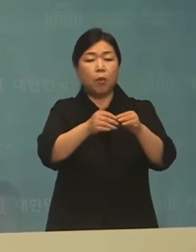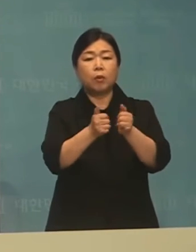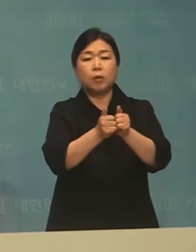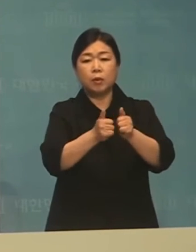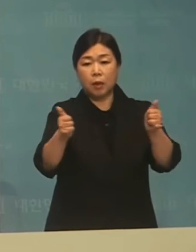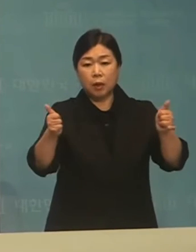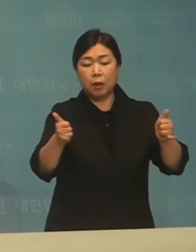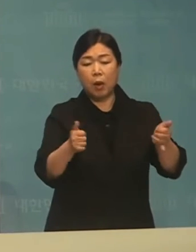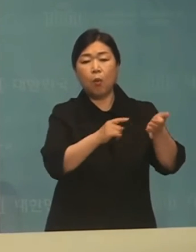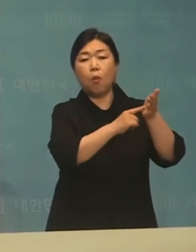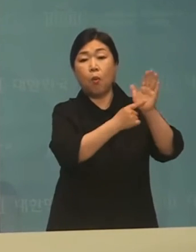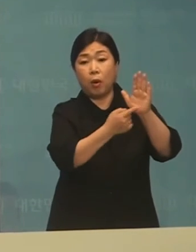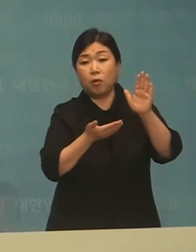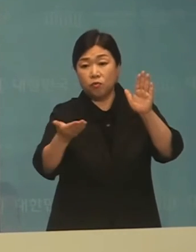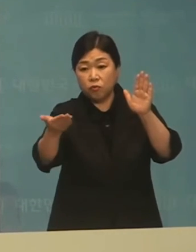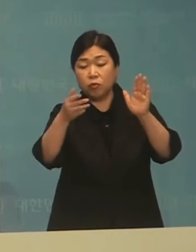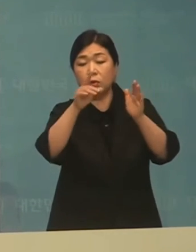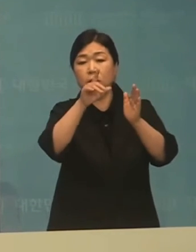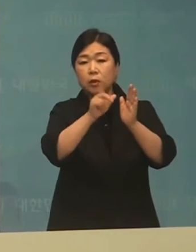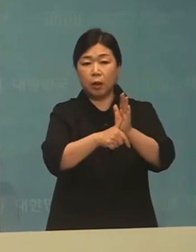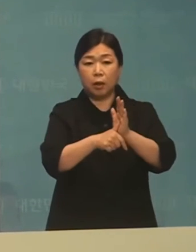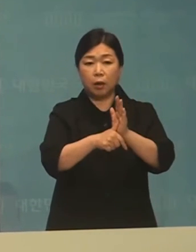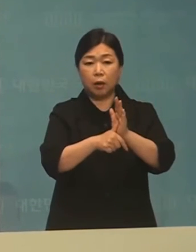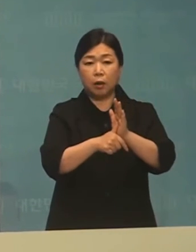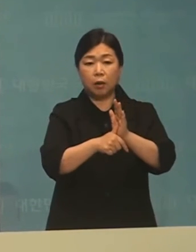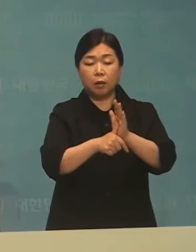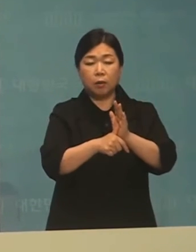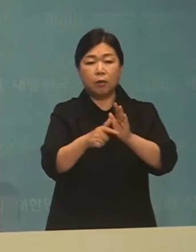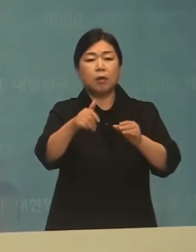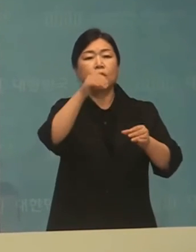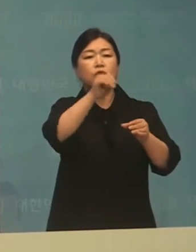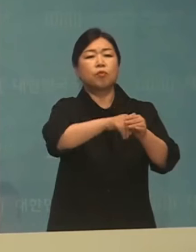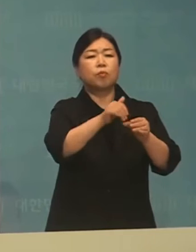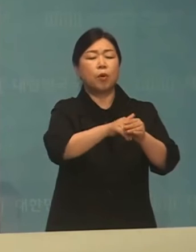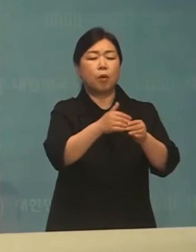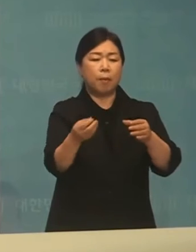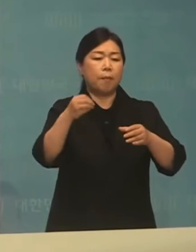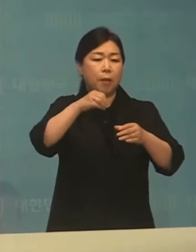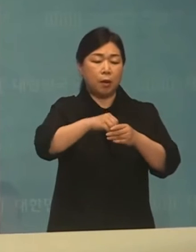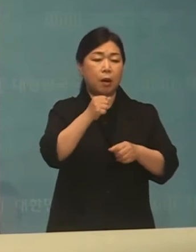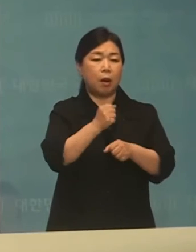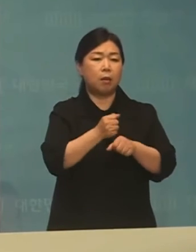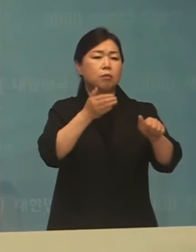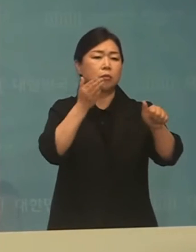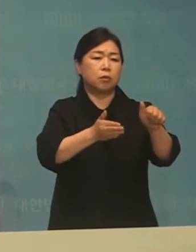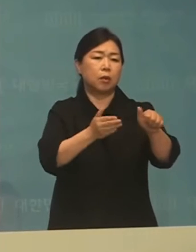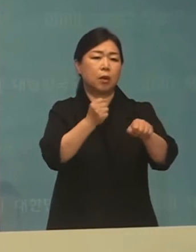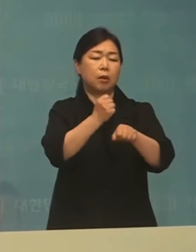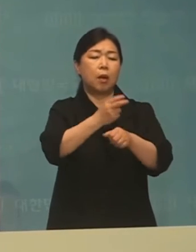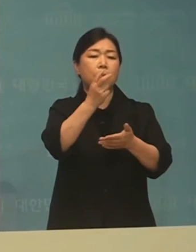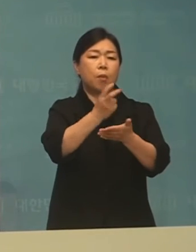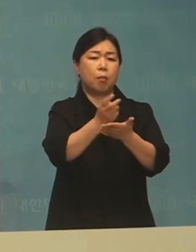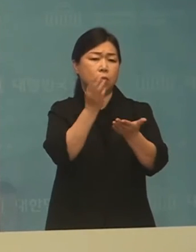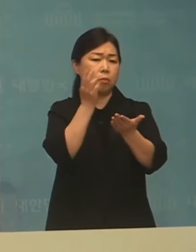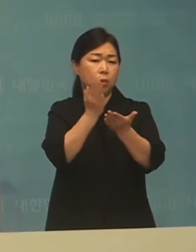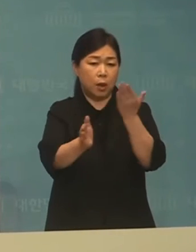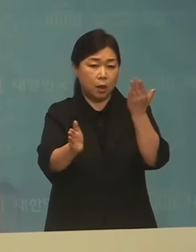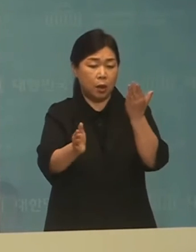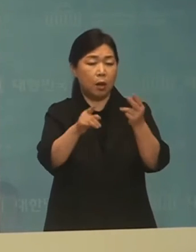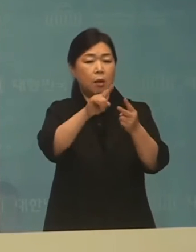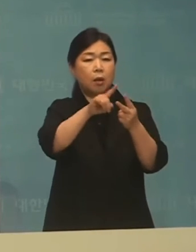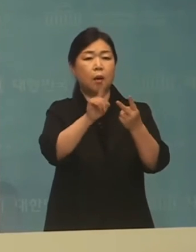유권자들에게 공개할 때 그가요 투표에 반영하게끔 할 때 이것이 합법이냐